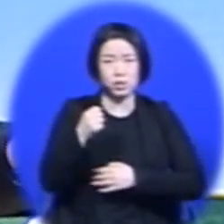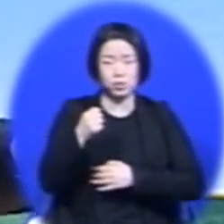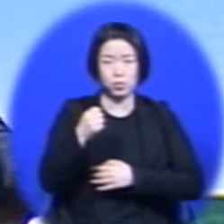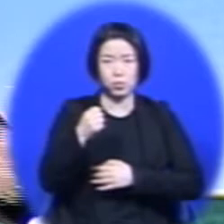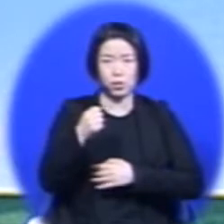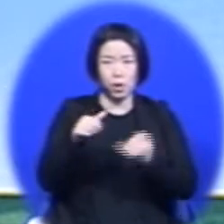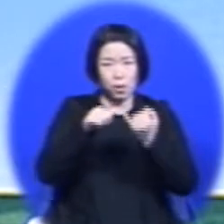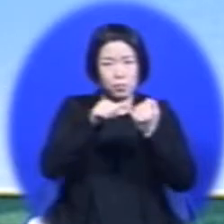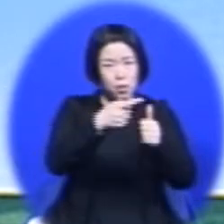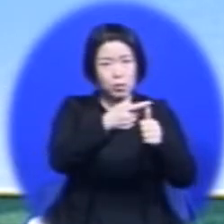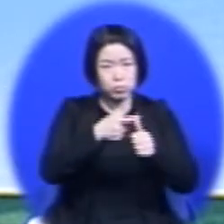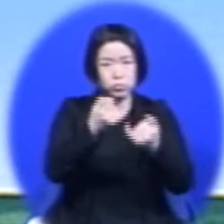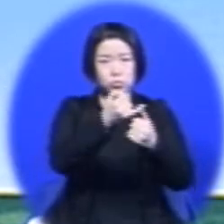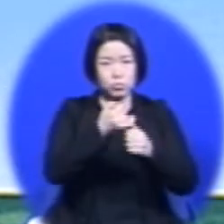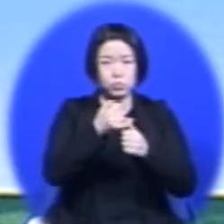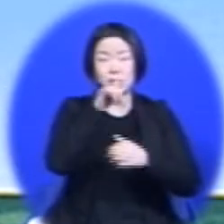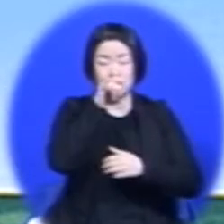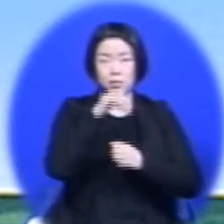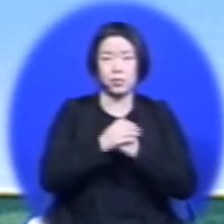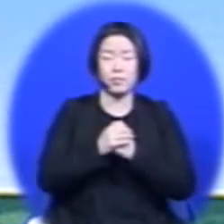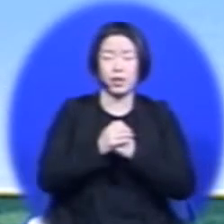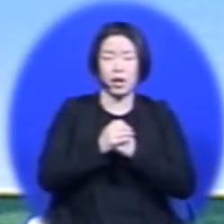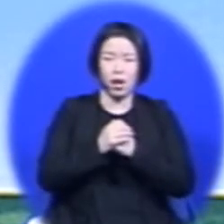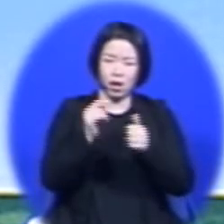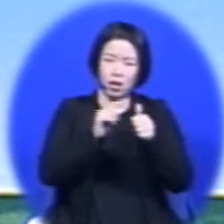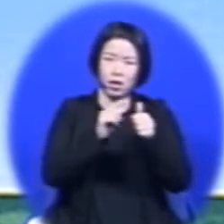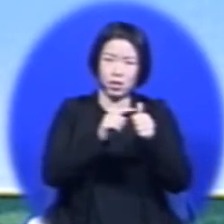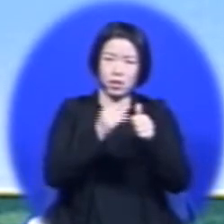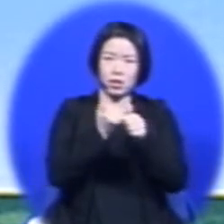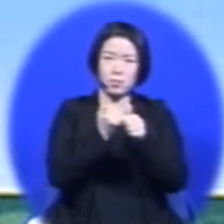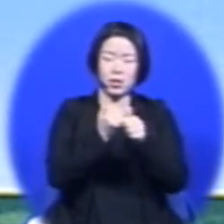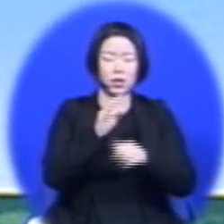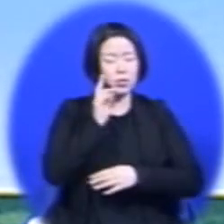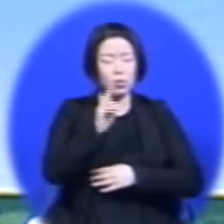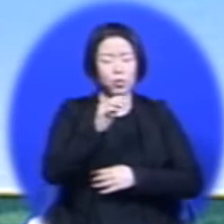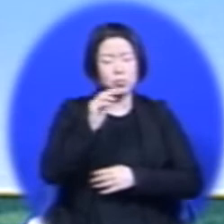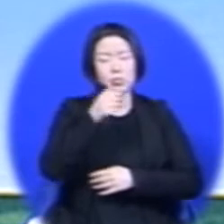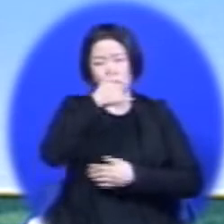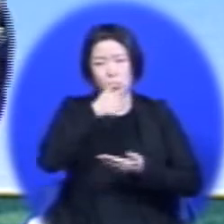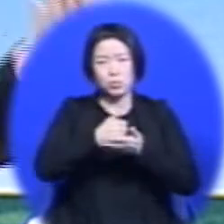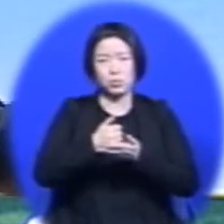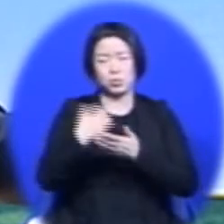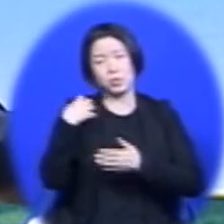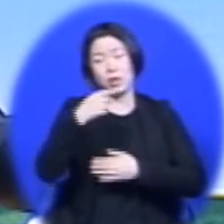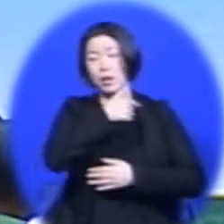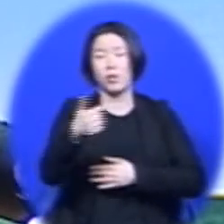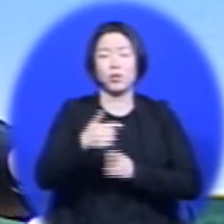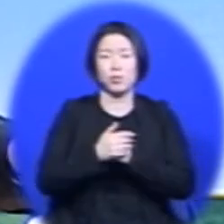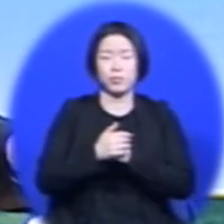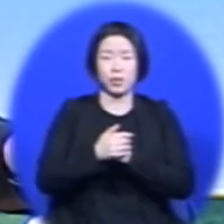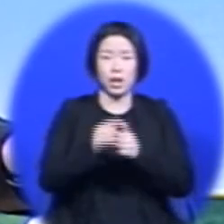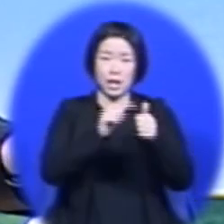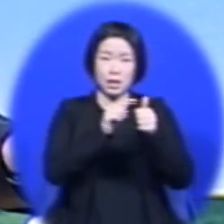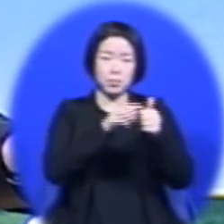불륜을 저질렀습니다. 남편에게 너무나 죄책감이 드는 거예요. 그러나 남편에게 그 이야기를 할